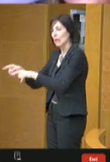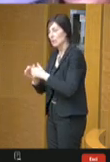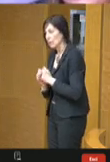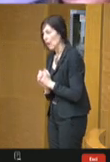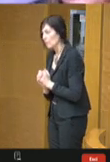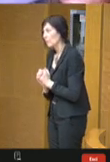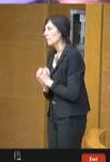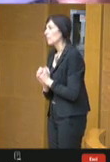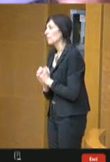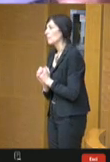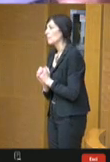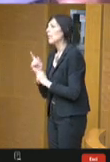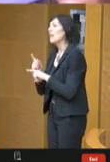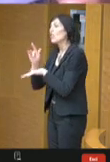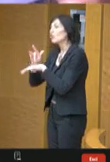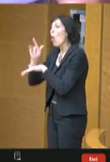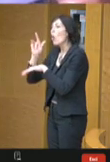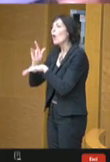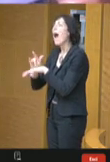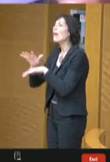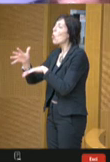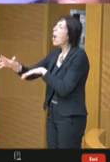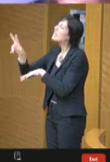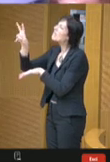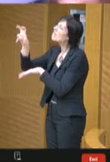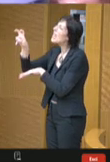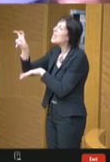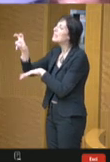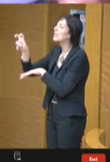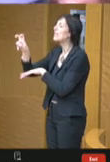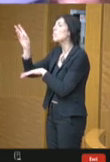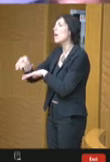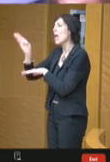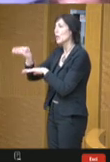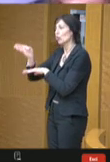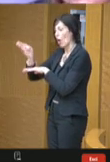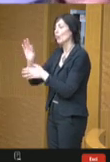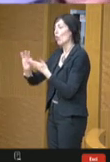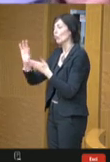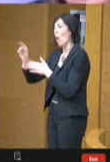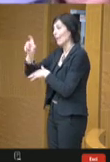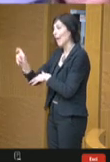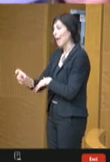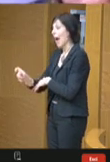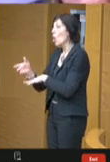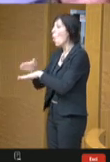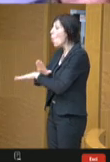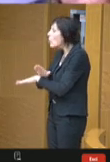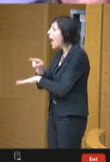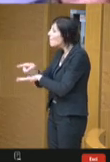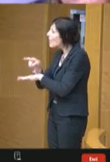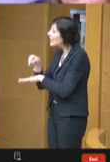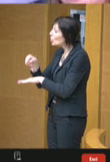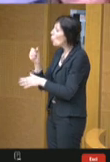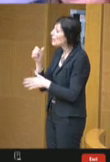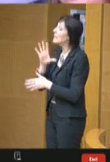toccherà quasi il 20% delle scuole italiane. Ebbene, una parte importante di queste risorse le abbiamo destinate all'abbattimento